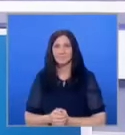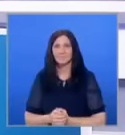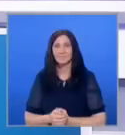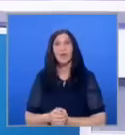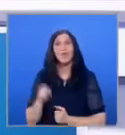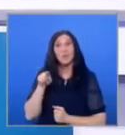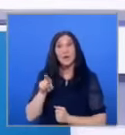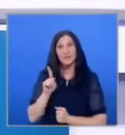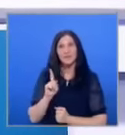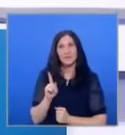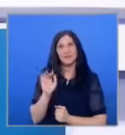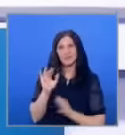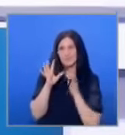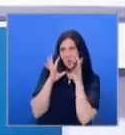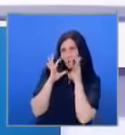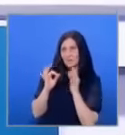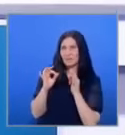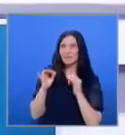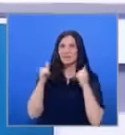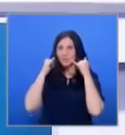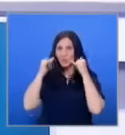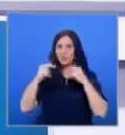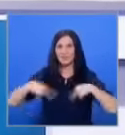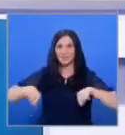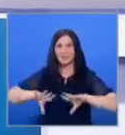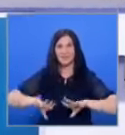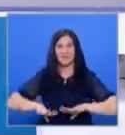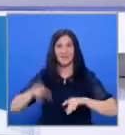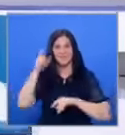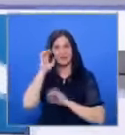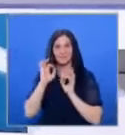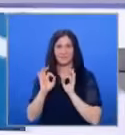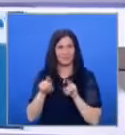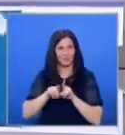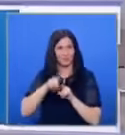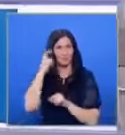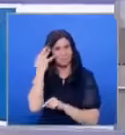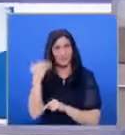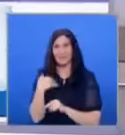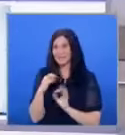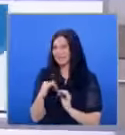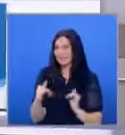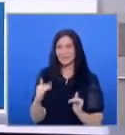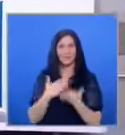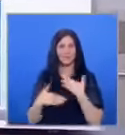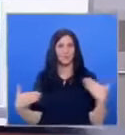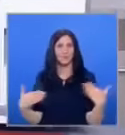И тогава трябва да сме по-внимателни в зоопарка във Варна. Точно това си помислих и аз. Така се разделяме. Спокойна вечер.